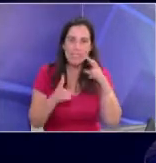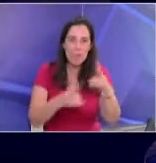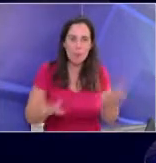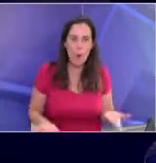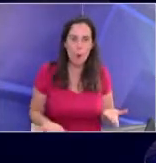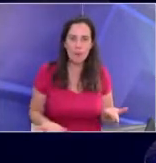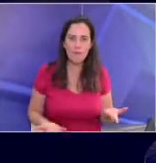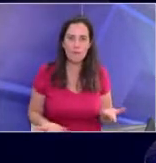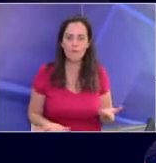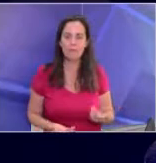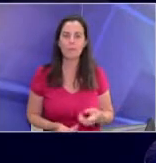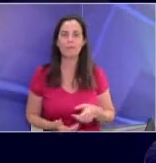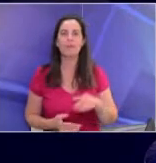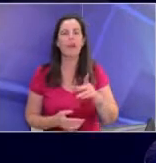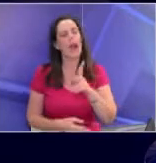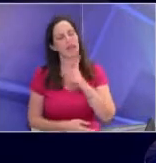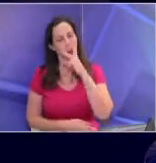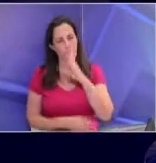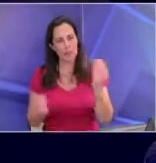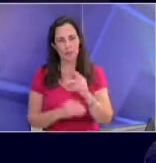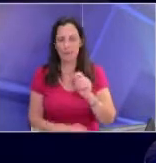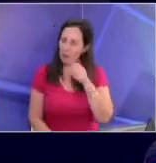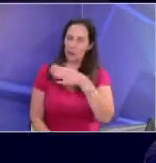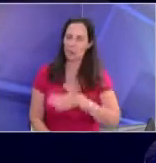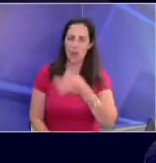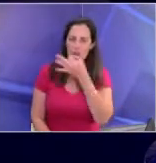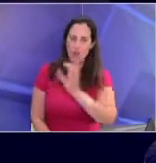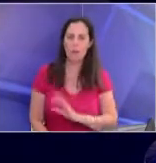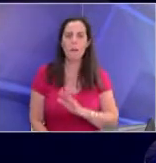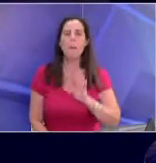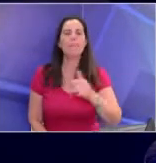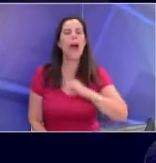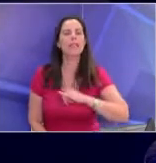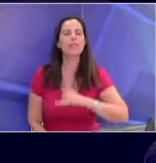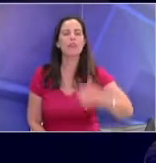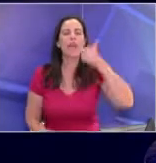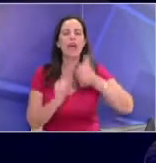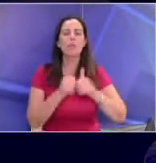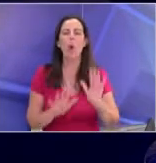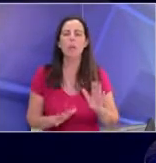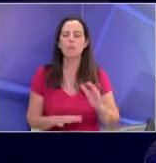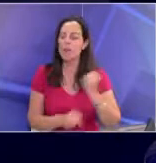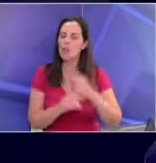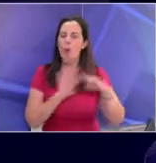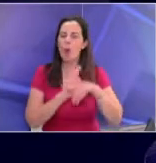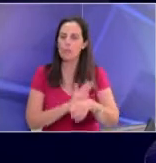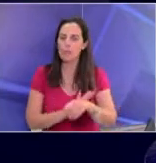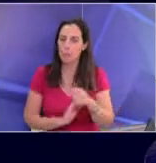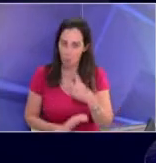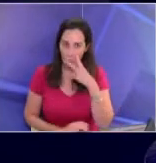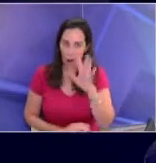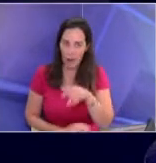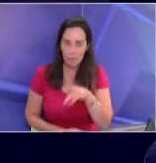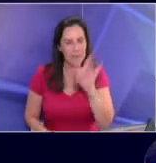השם למשרד הבידור. בתור מתבונן מהצד. דווקא אותך. אז מה האינטרס של השרה רגב להביא חוק כזה, שאתה רואה גם